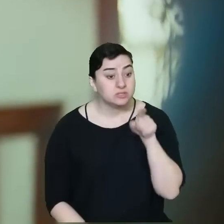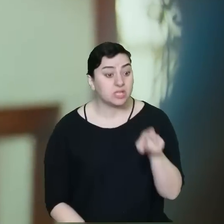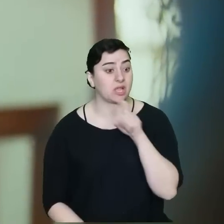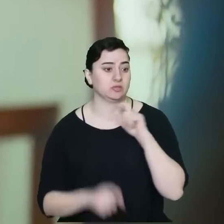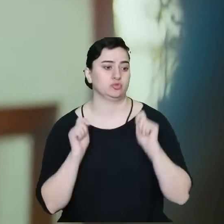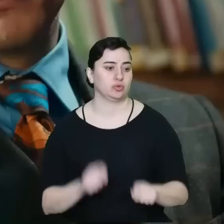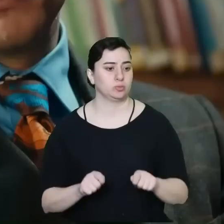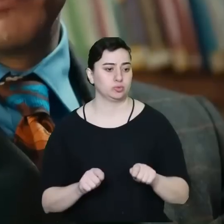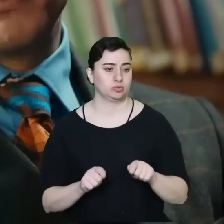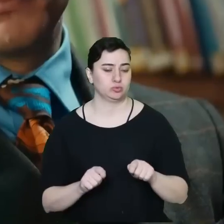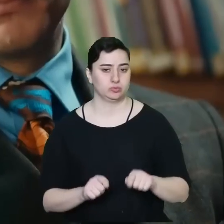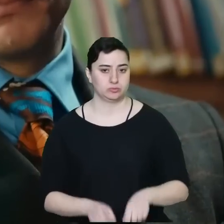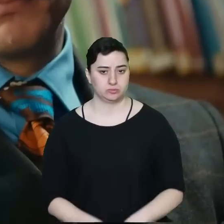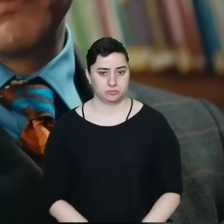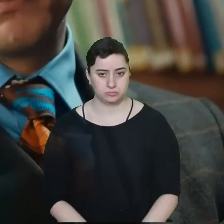yanlış yapıyorsun.